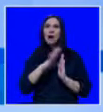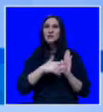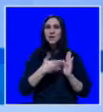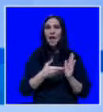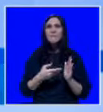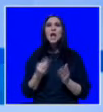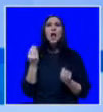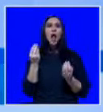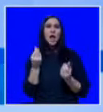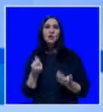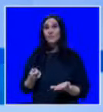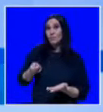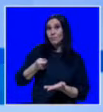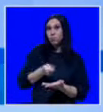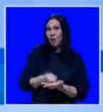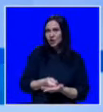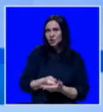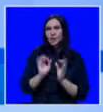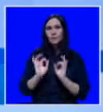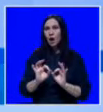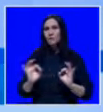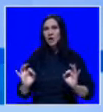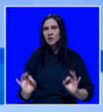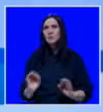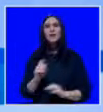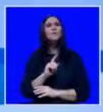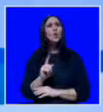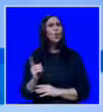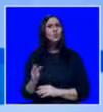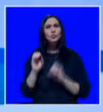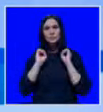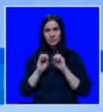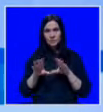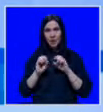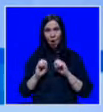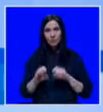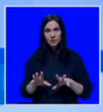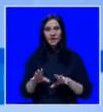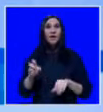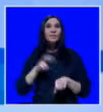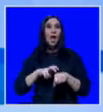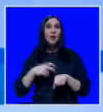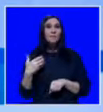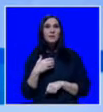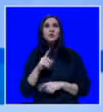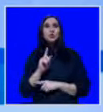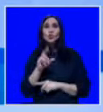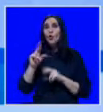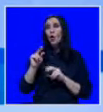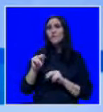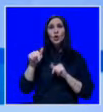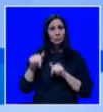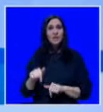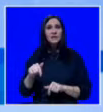кешови разплащания в такъв размер, в които съобщава Делян Пеевски, за които говори днес